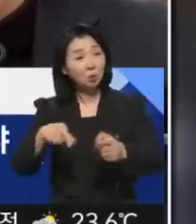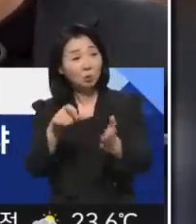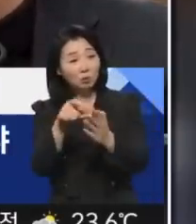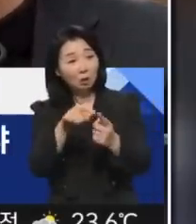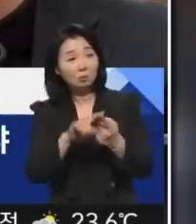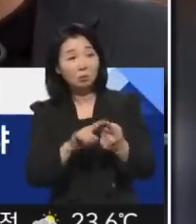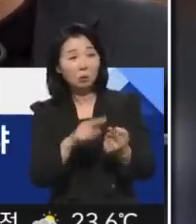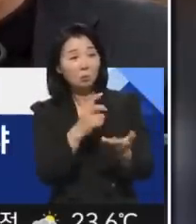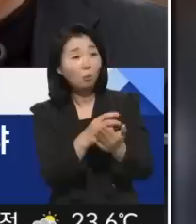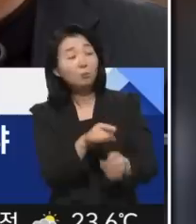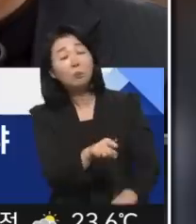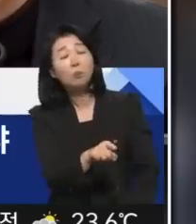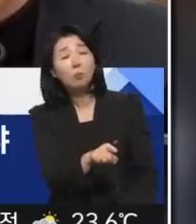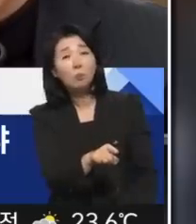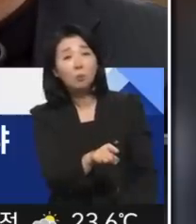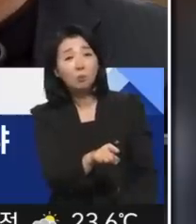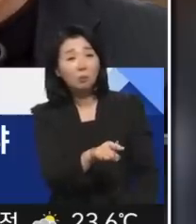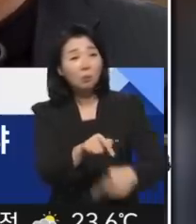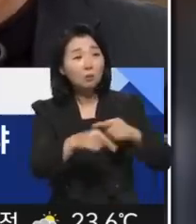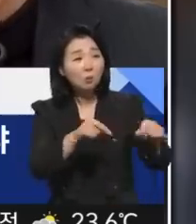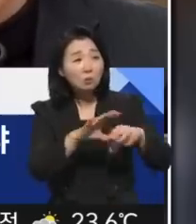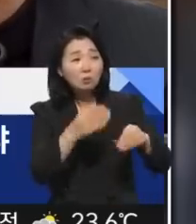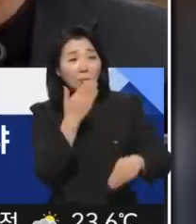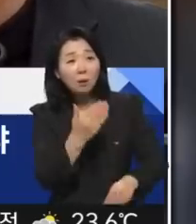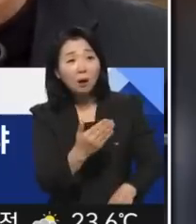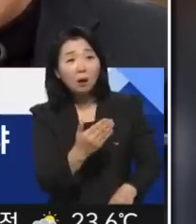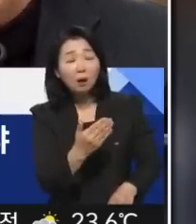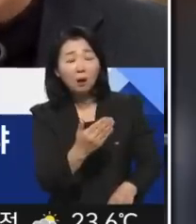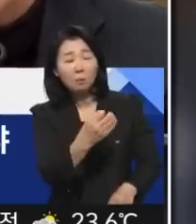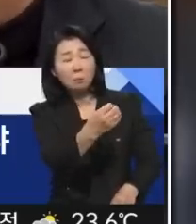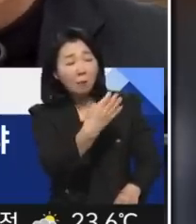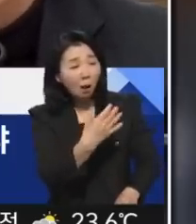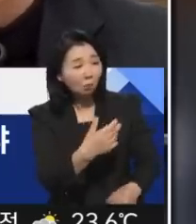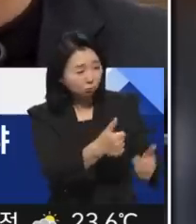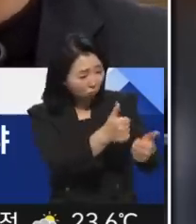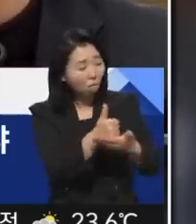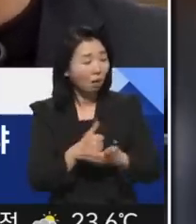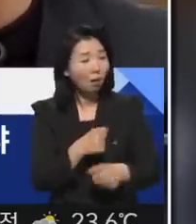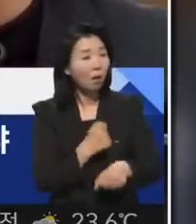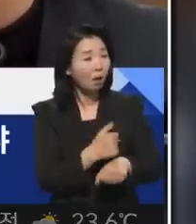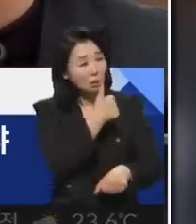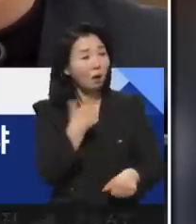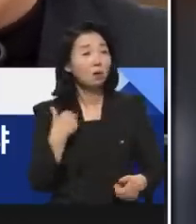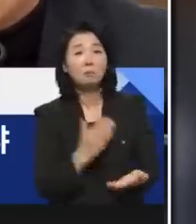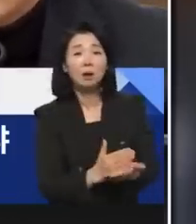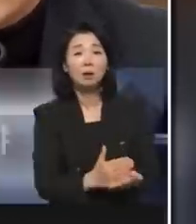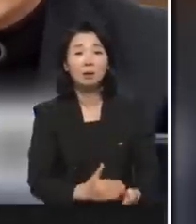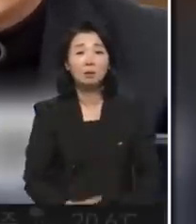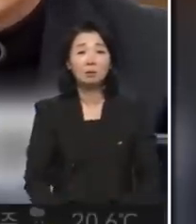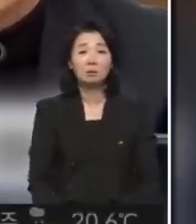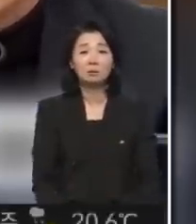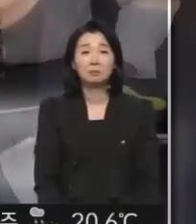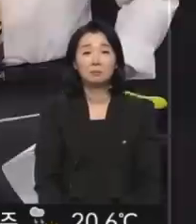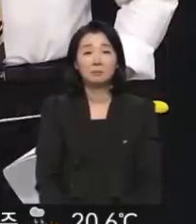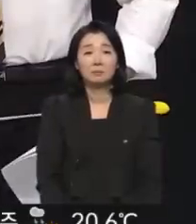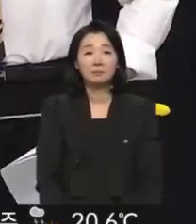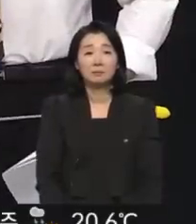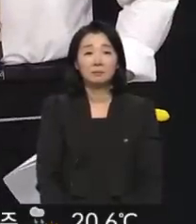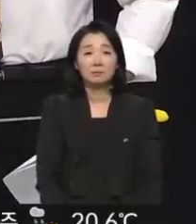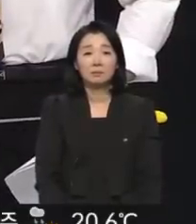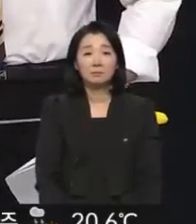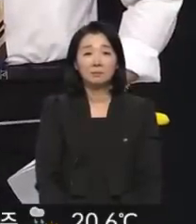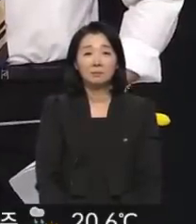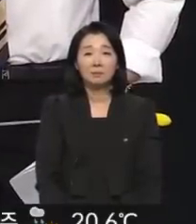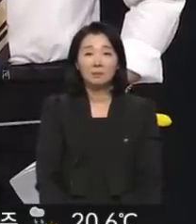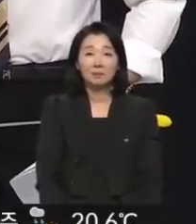대해서 법률적으로 이게 정치적 해석이 가능하냐 아니냐 말하실 거면 패널을 하세요. 아니 누가 그런 오셔서. 얘기를 하셨습니까?